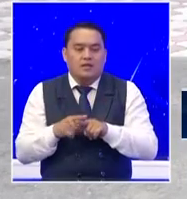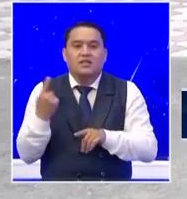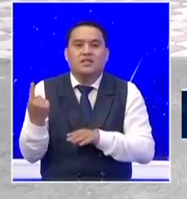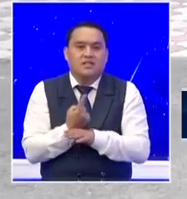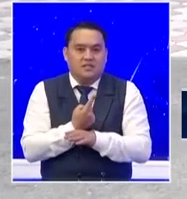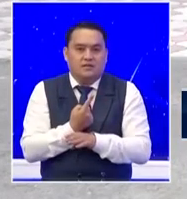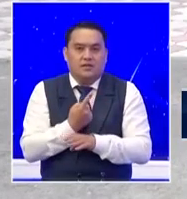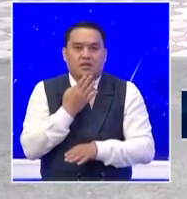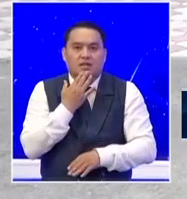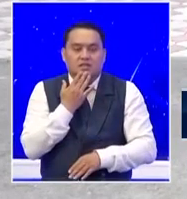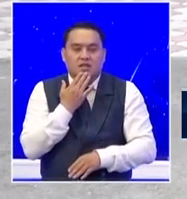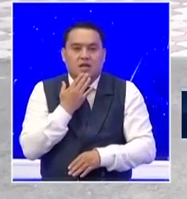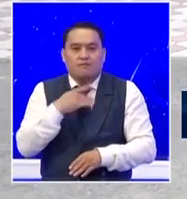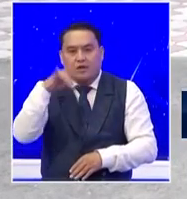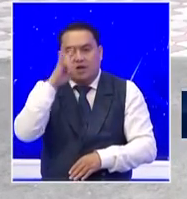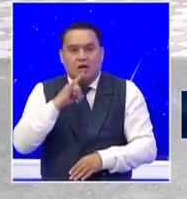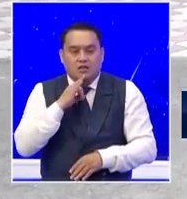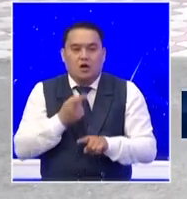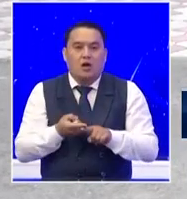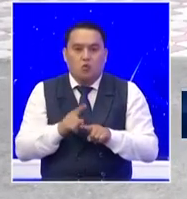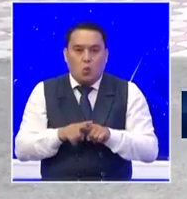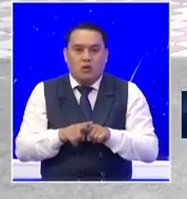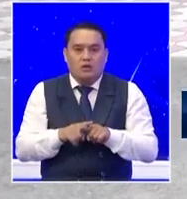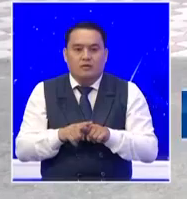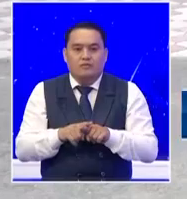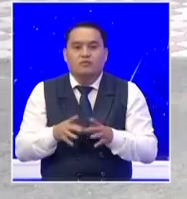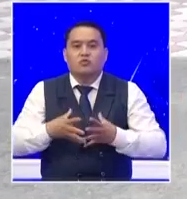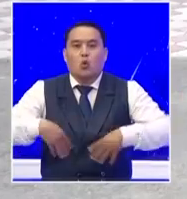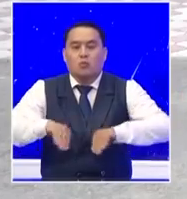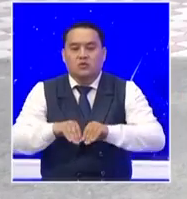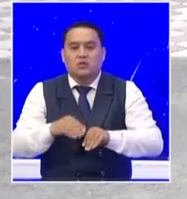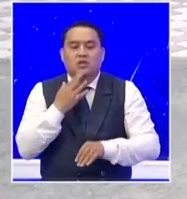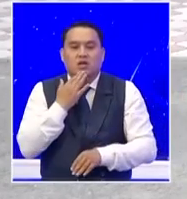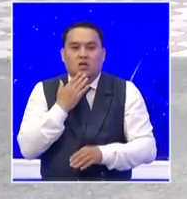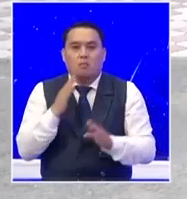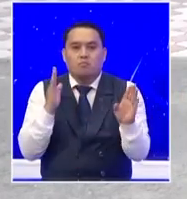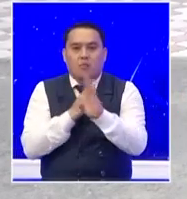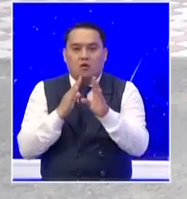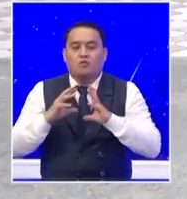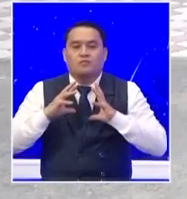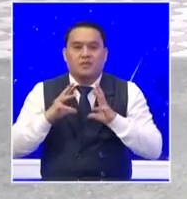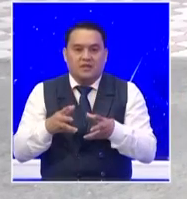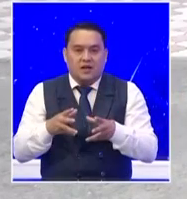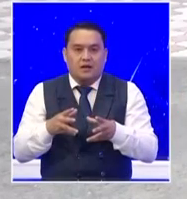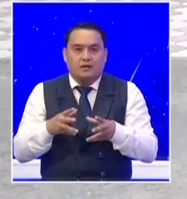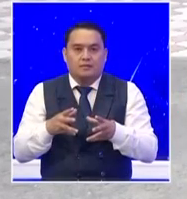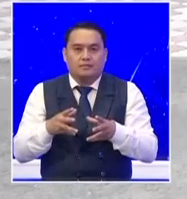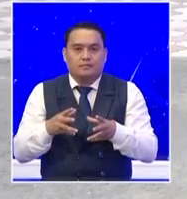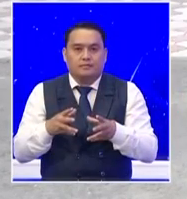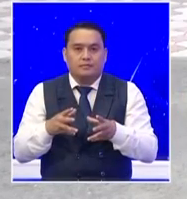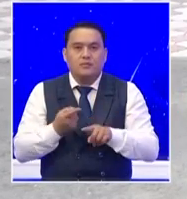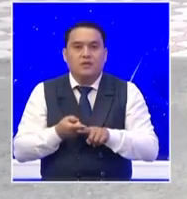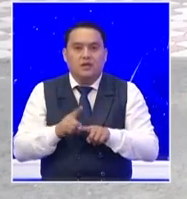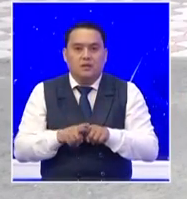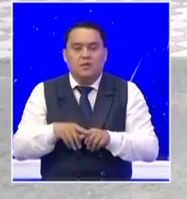единственным национальным парком в Казахстане, который входит в сообщество национальных парков всего мира, в состав ЯПА. Это